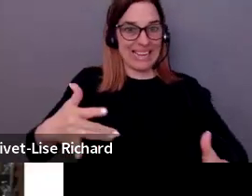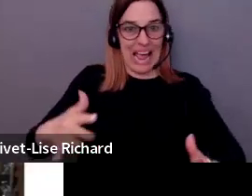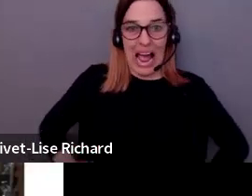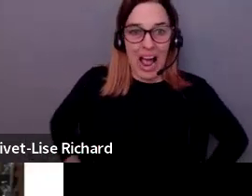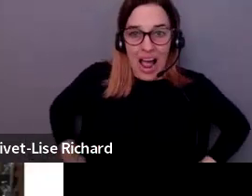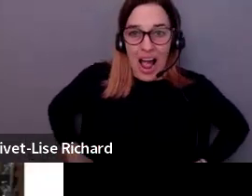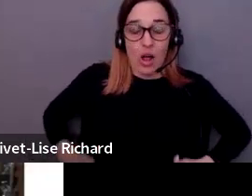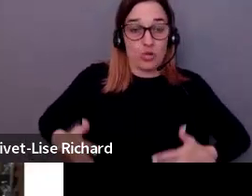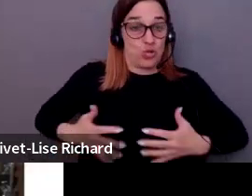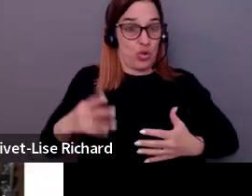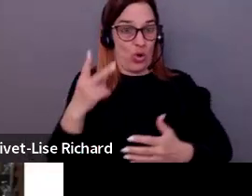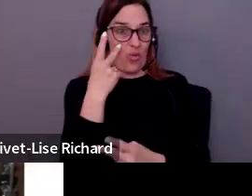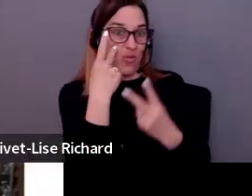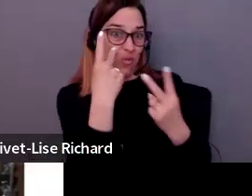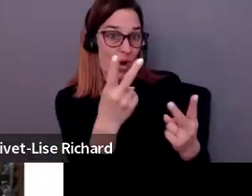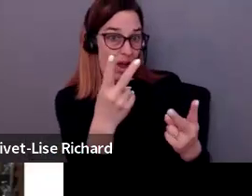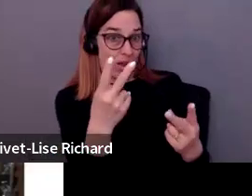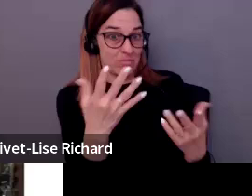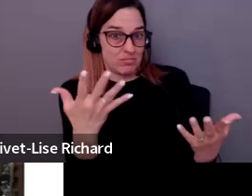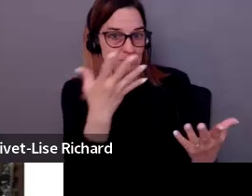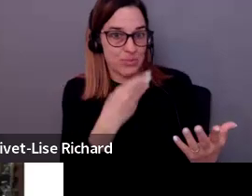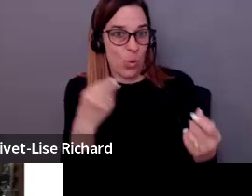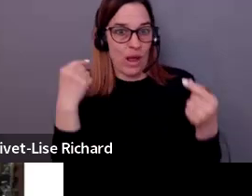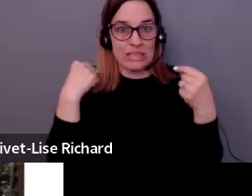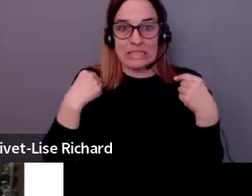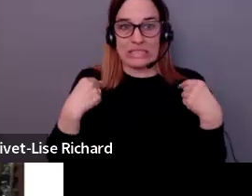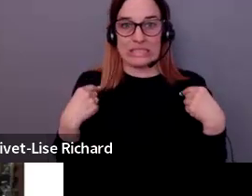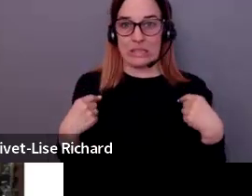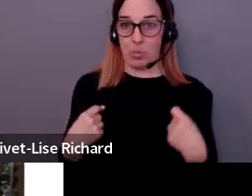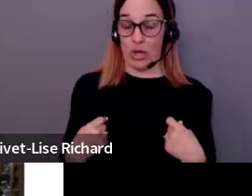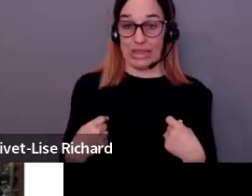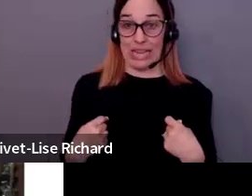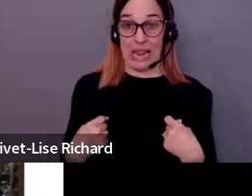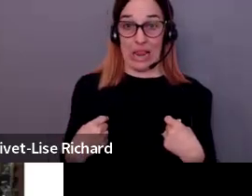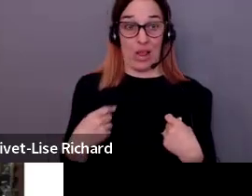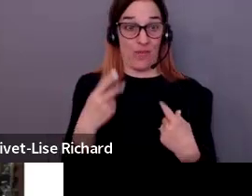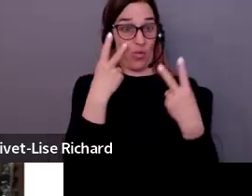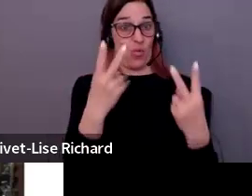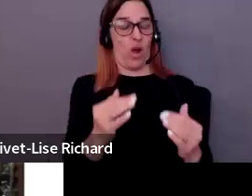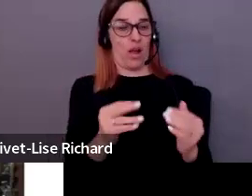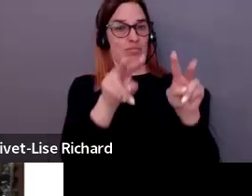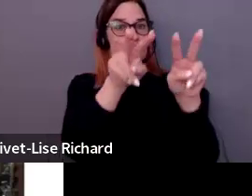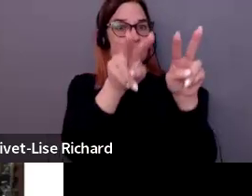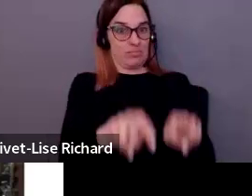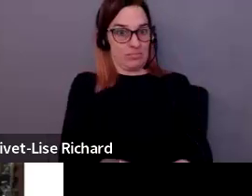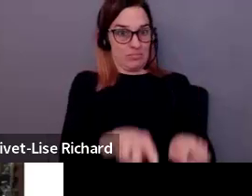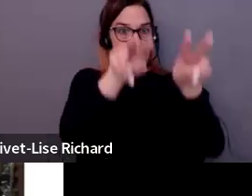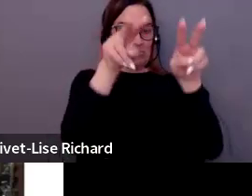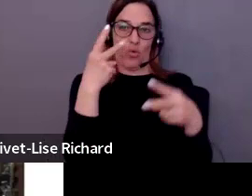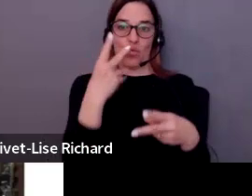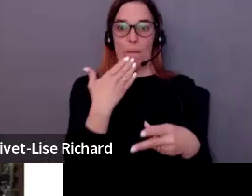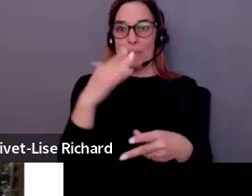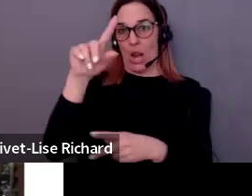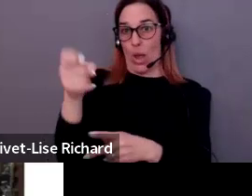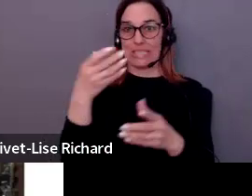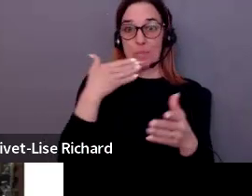des hanches, on attire l'œil vers le bas. Les petites bretelles, on attire l'œil vers le haut, fait qu'on voit notre X qui est très